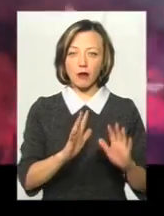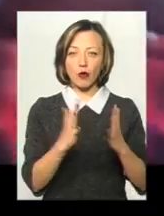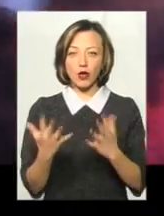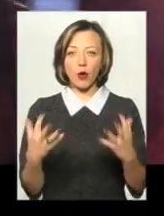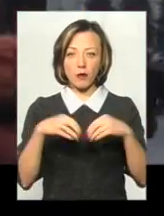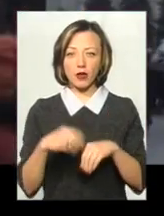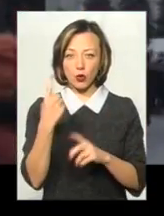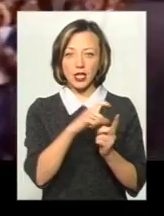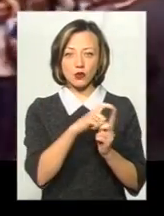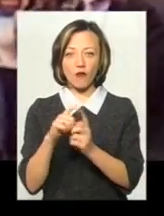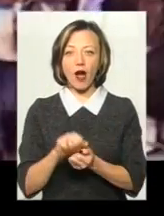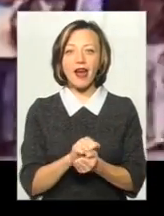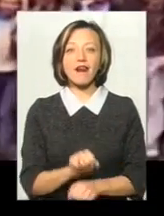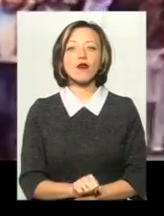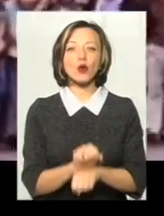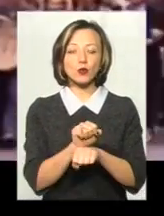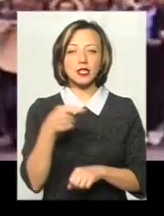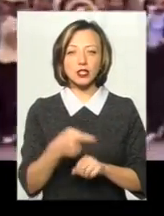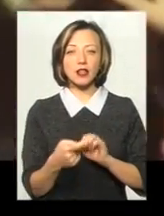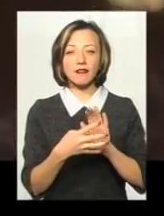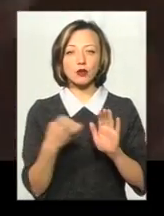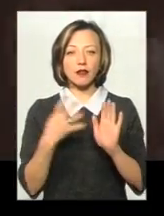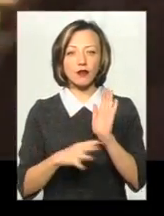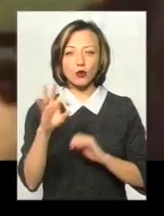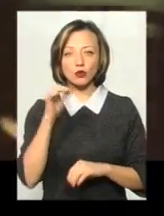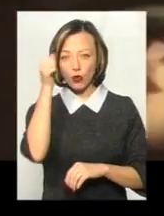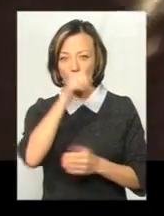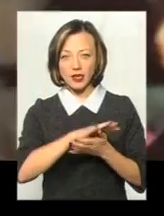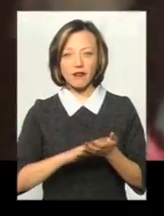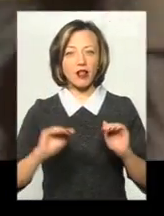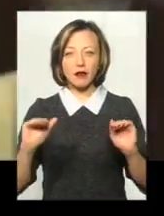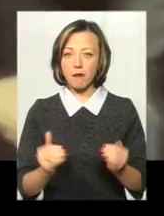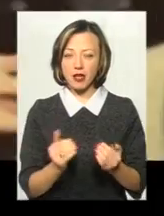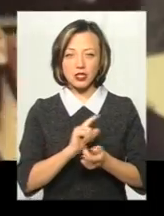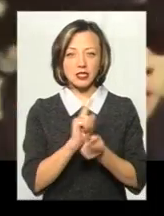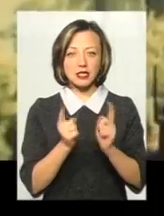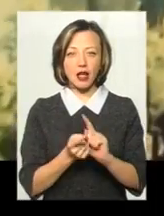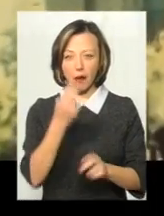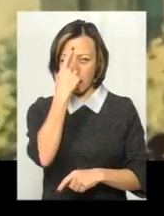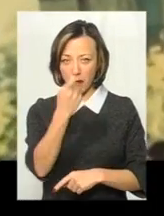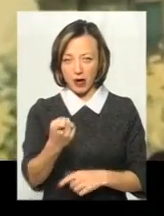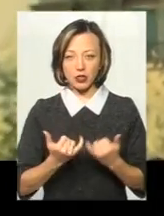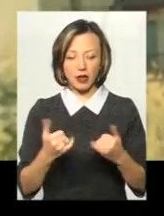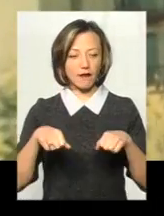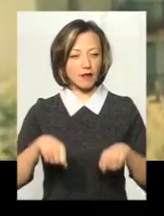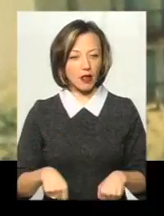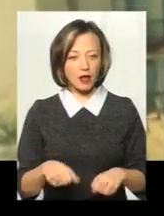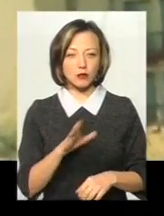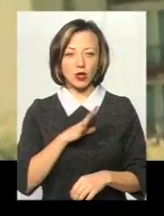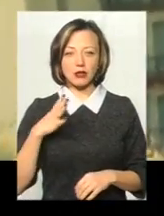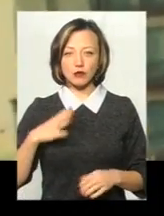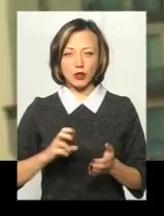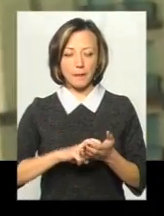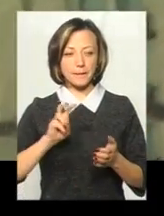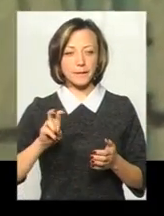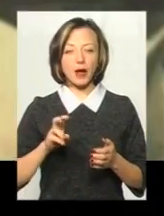одне слово – революція. Революція 1990 року тривала найменше та стала попередженням для влади, яка була змушена піти